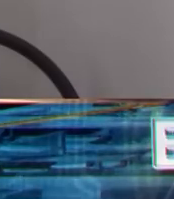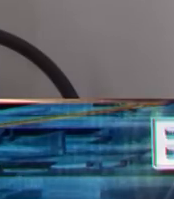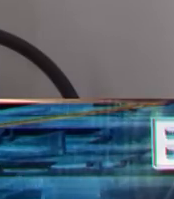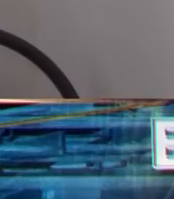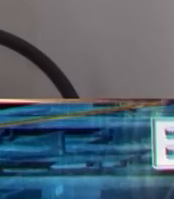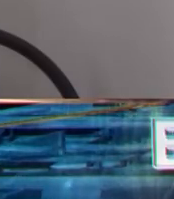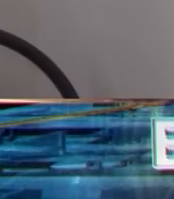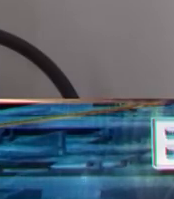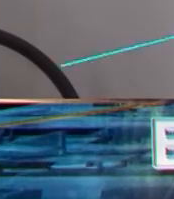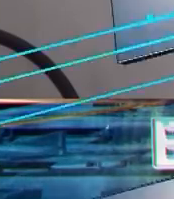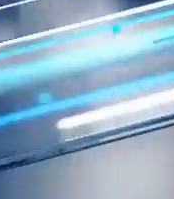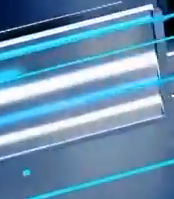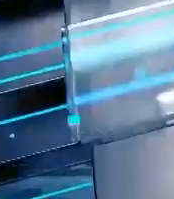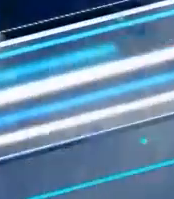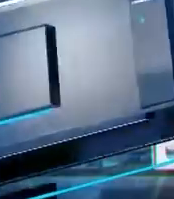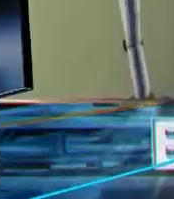жетеді бізге.